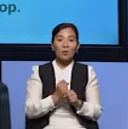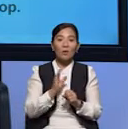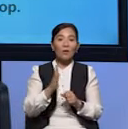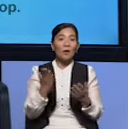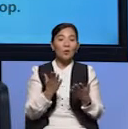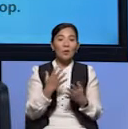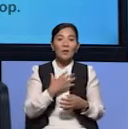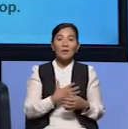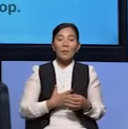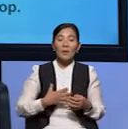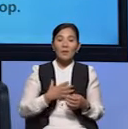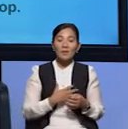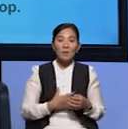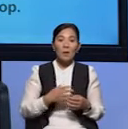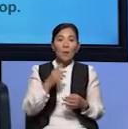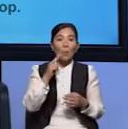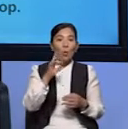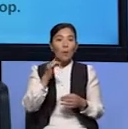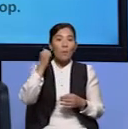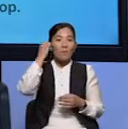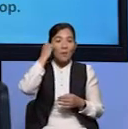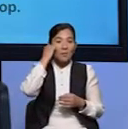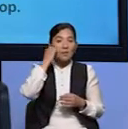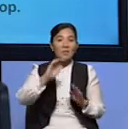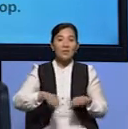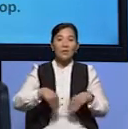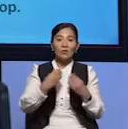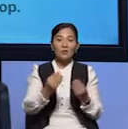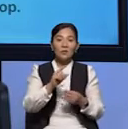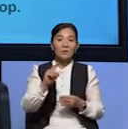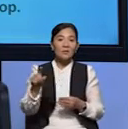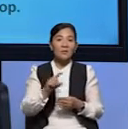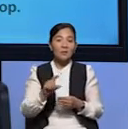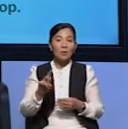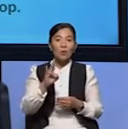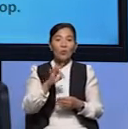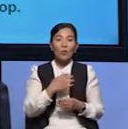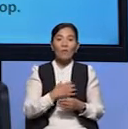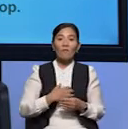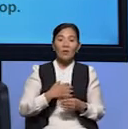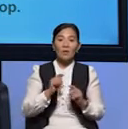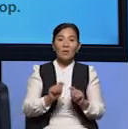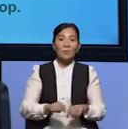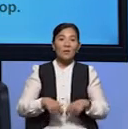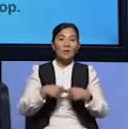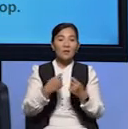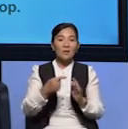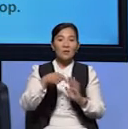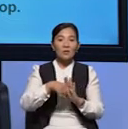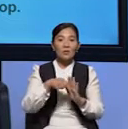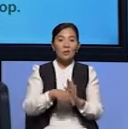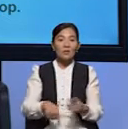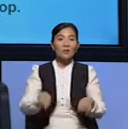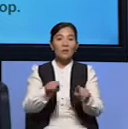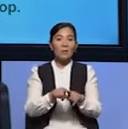в которой необходимо по памяти изложить текст. Но важно передать содержание